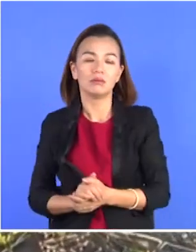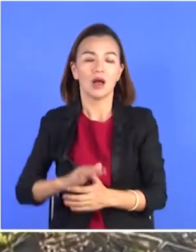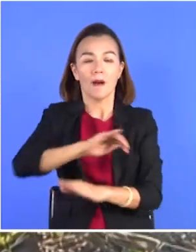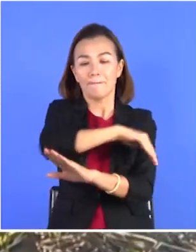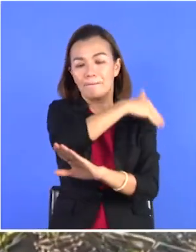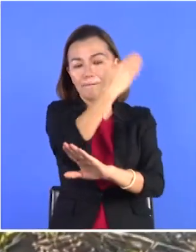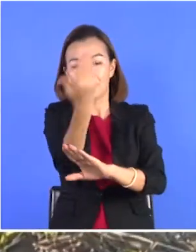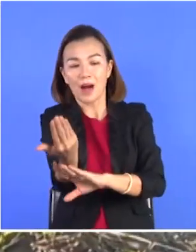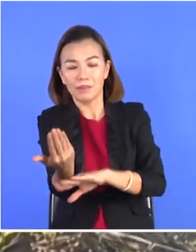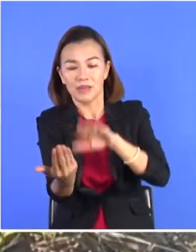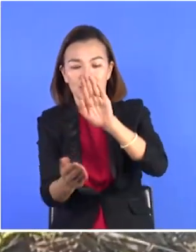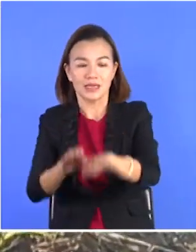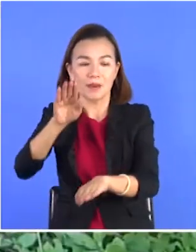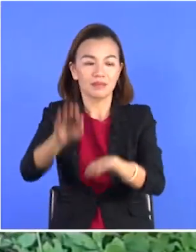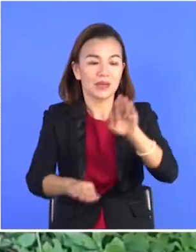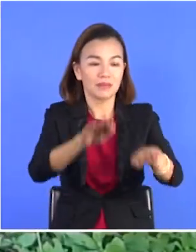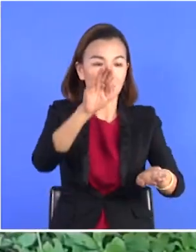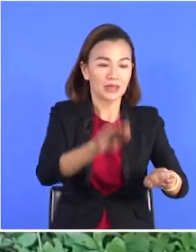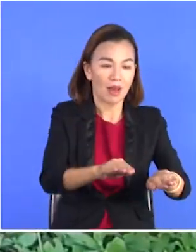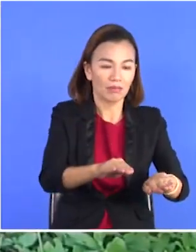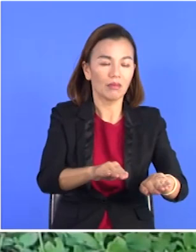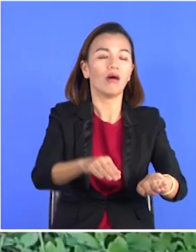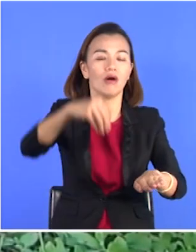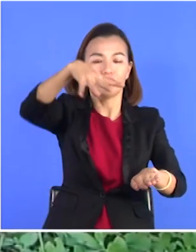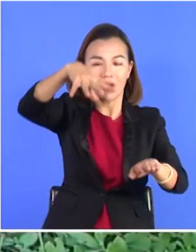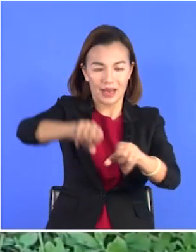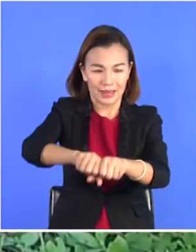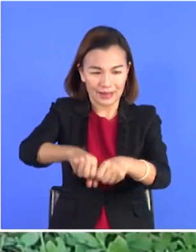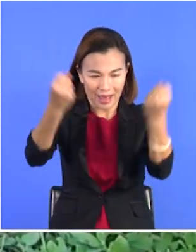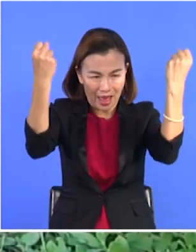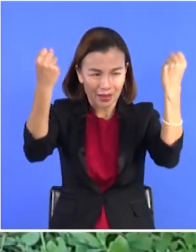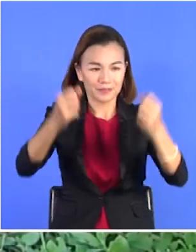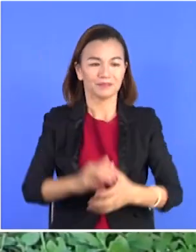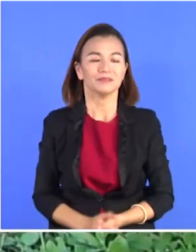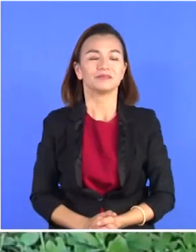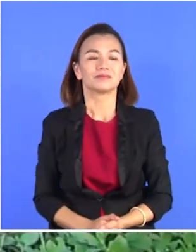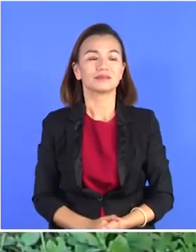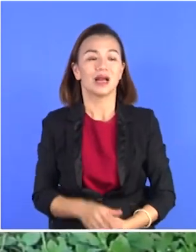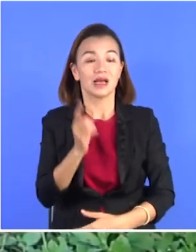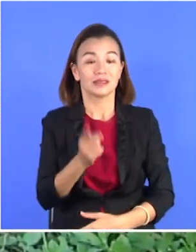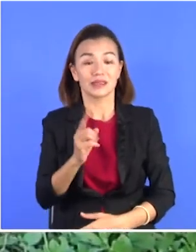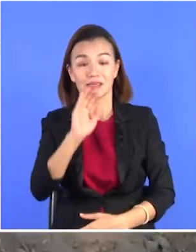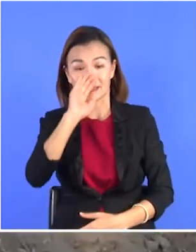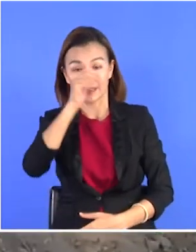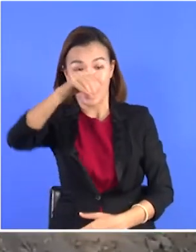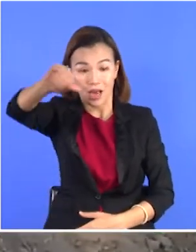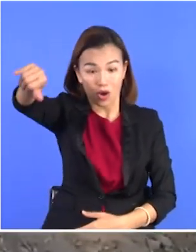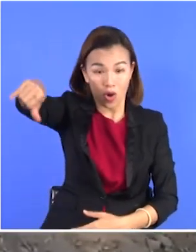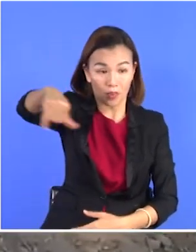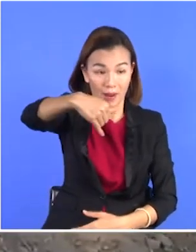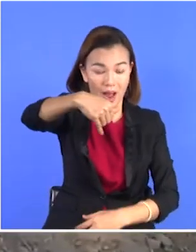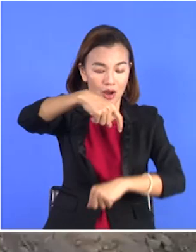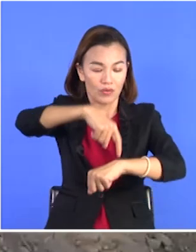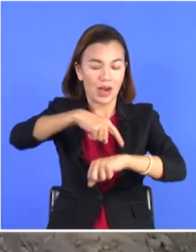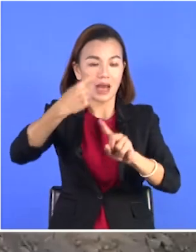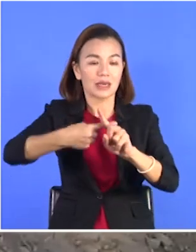เออเนี่เสานี่ล้มเออเนี่ฮะดวงไฟนี่แตกกระจายเลยเจ้าของสวนนี่บอกว่าปกติช้างป่าจะออกหากินผลผลิตชาวบ้านในช่วฤดู